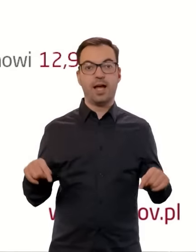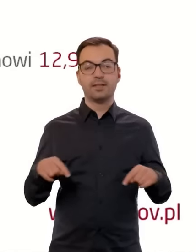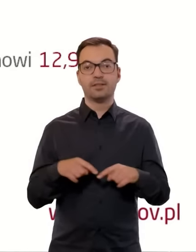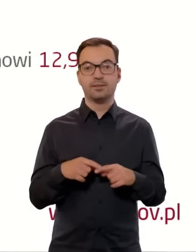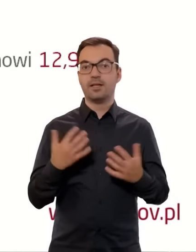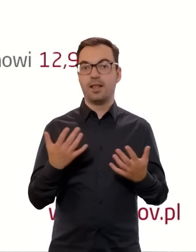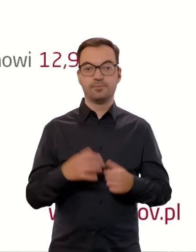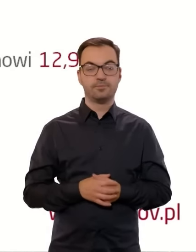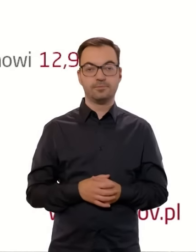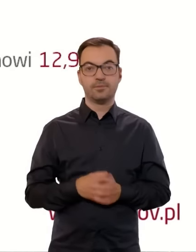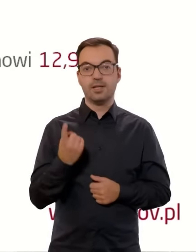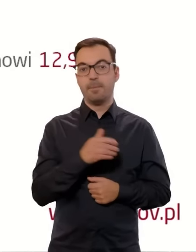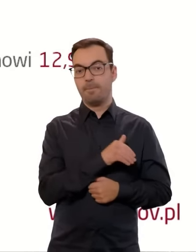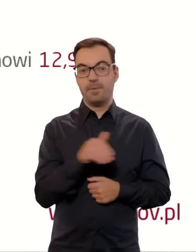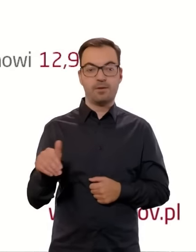głosowania